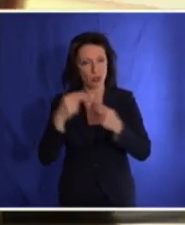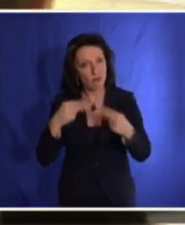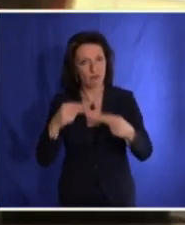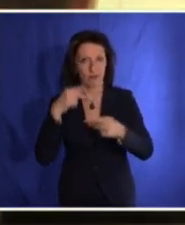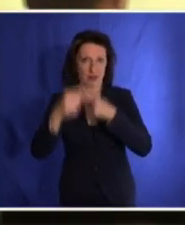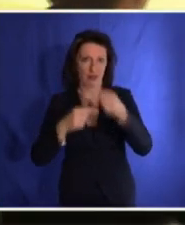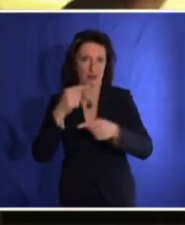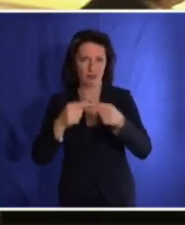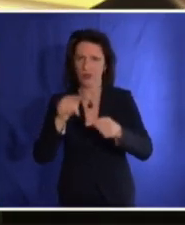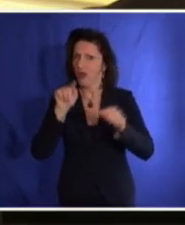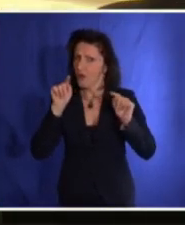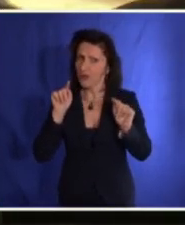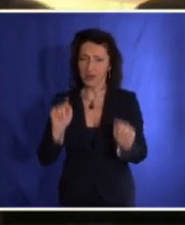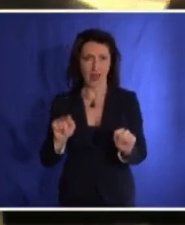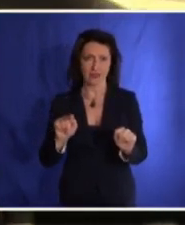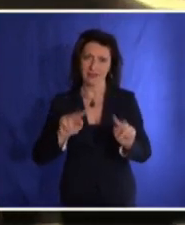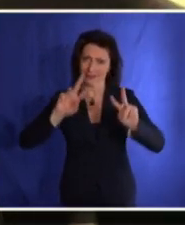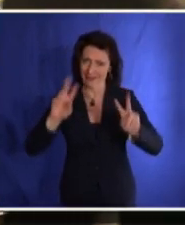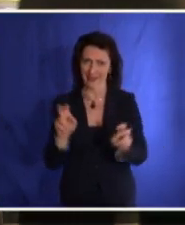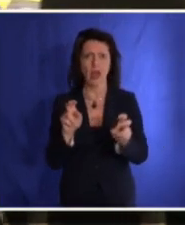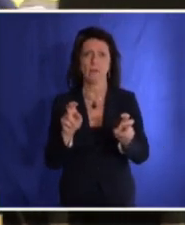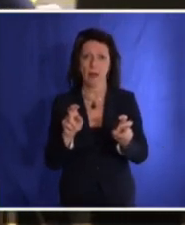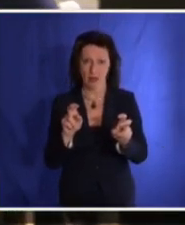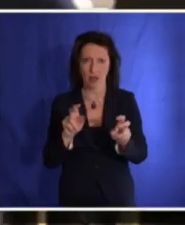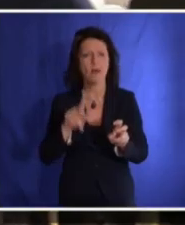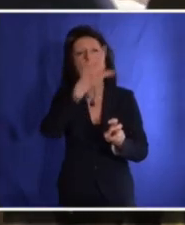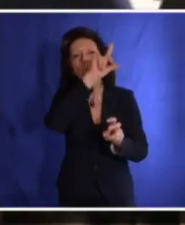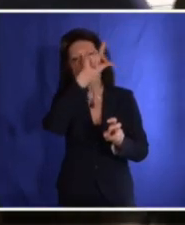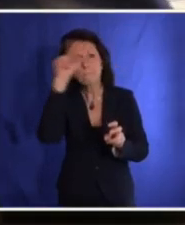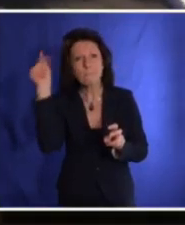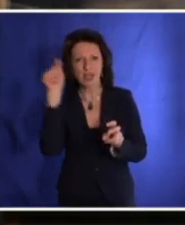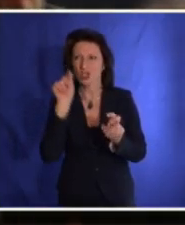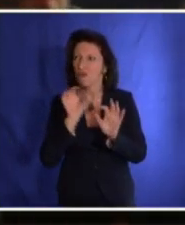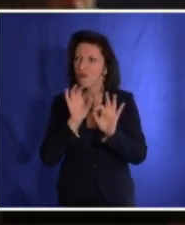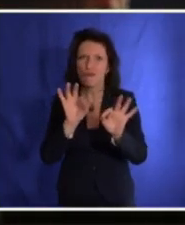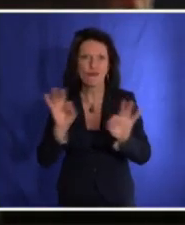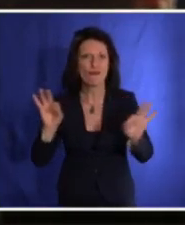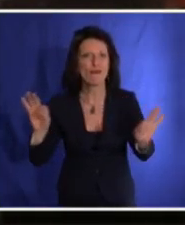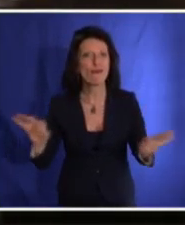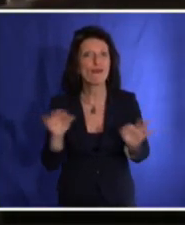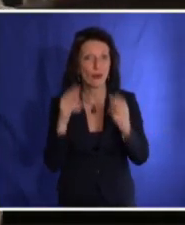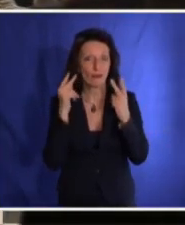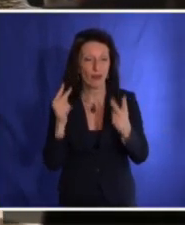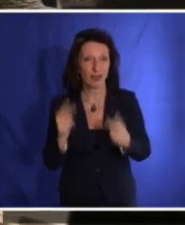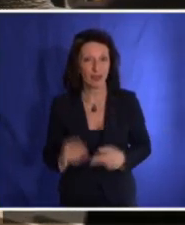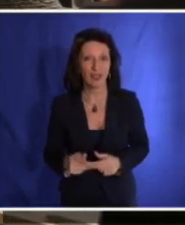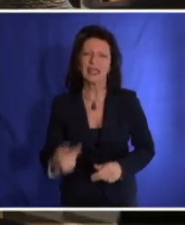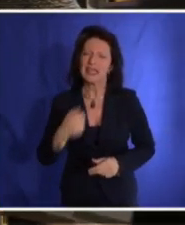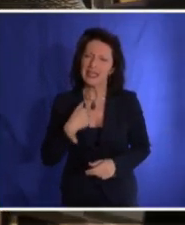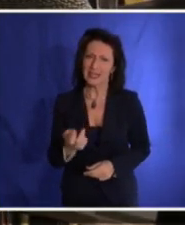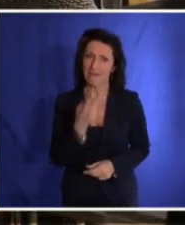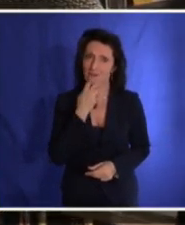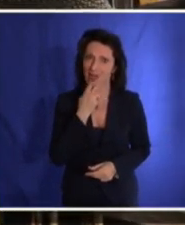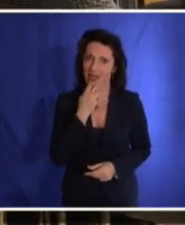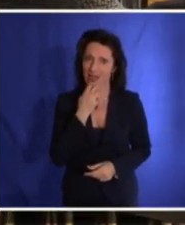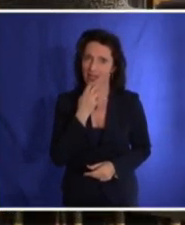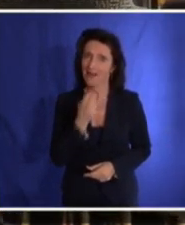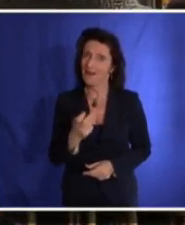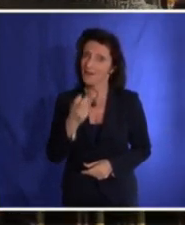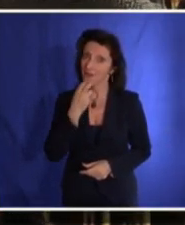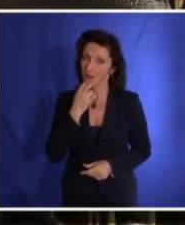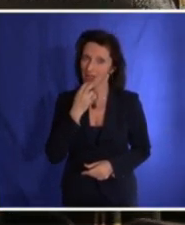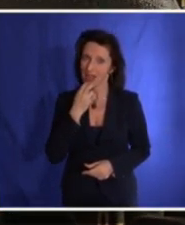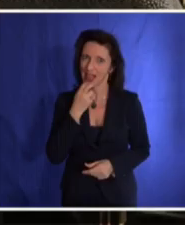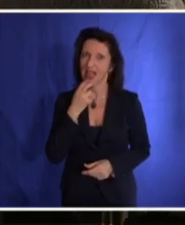sind das die Anliegen, die die breite Mitte unserer Gesellschaft beschäftigen. Und ich will, dass wir die starke Stimme für